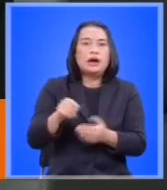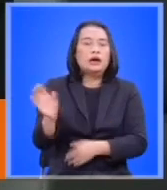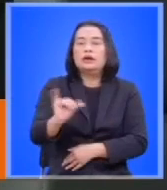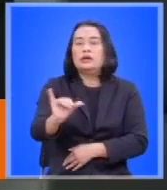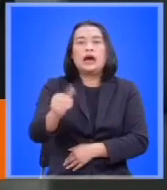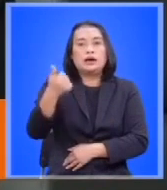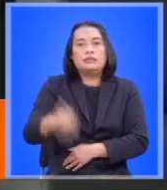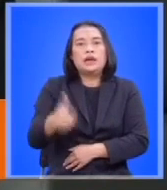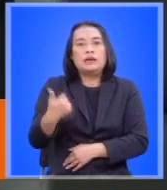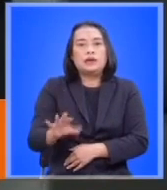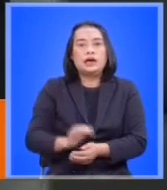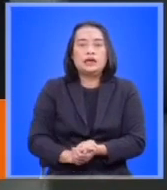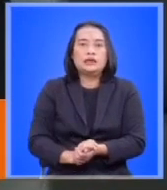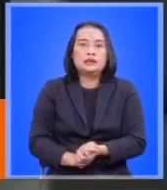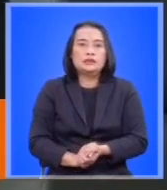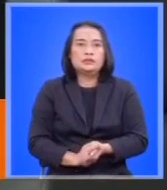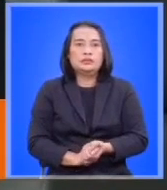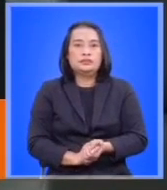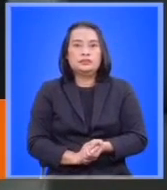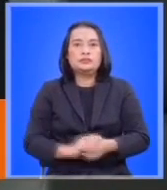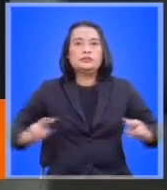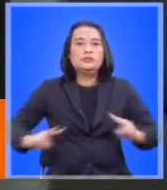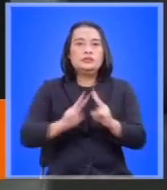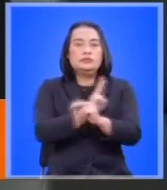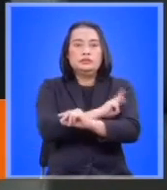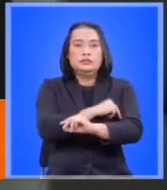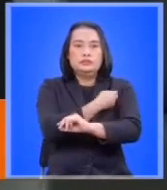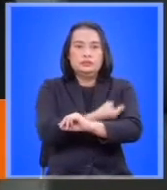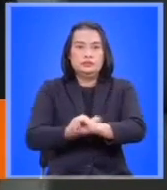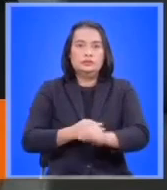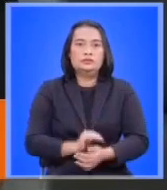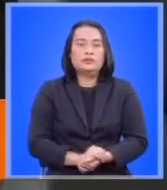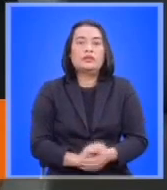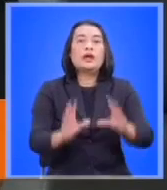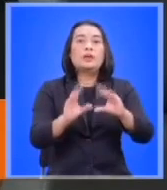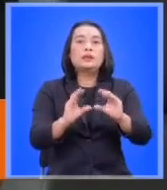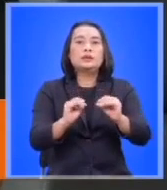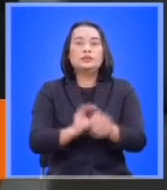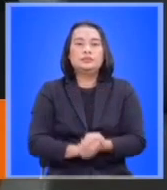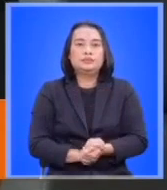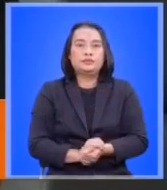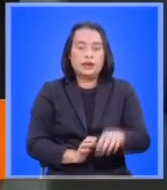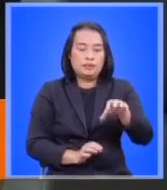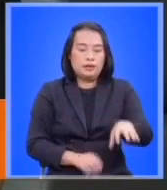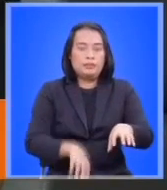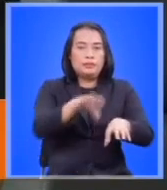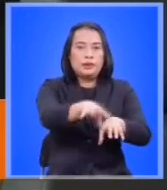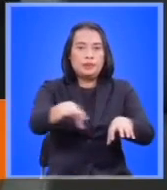าตซึ่งเรื่องนี้เองนะครับทางกระทรวงสาธารณสุขเนี่ยก็ได้มีการประชุมกับหน่วยงานที่เกี่ยวข้องนะ